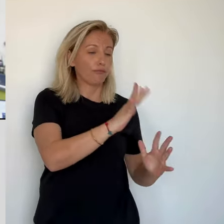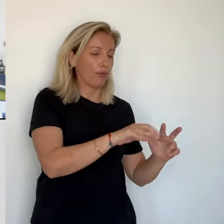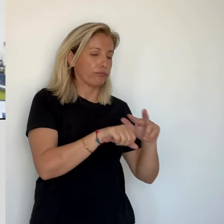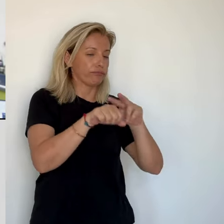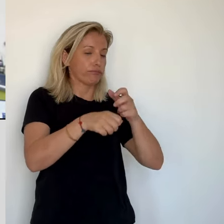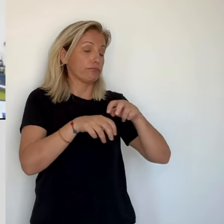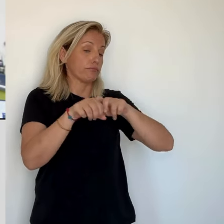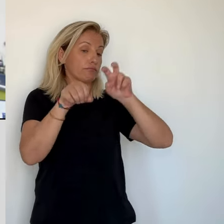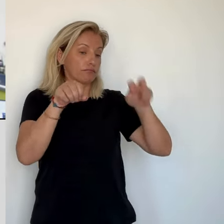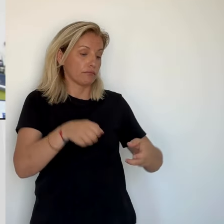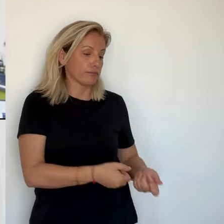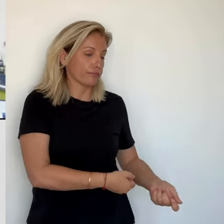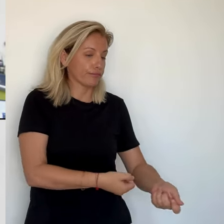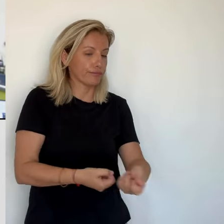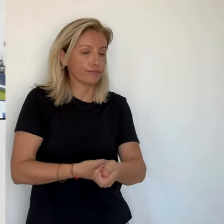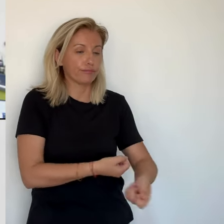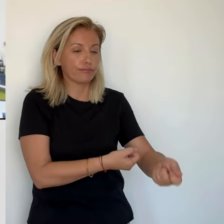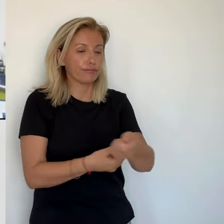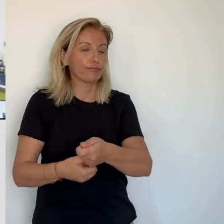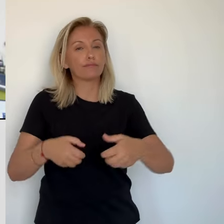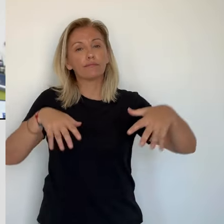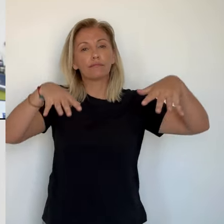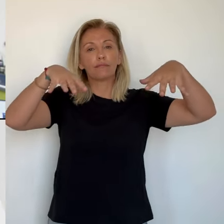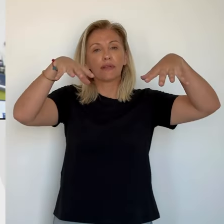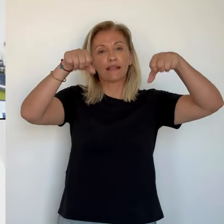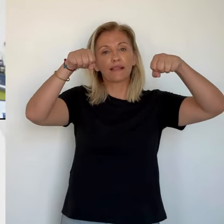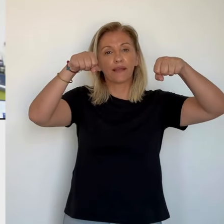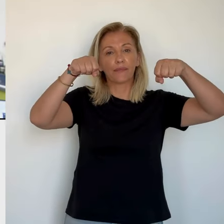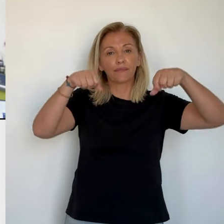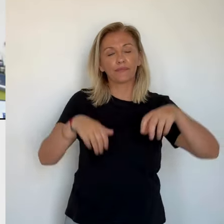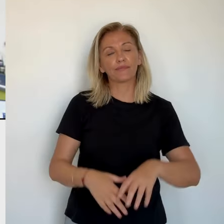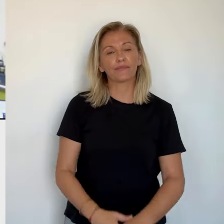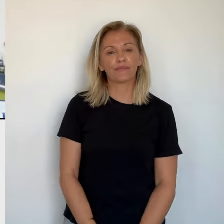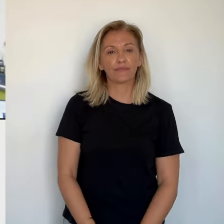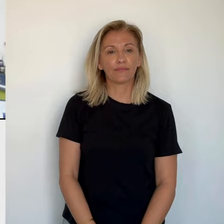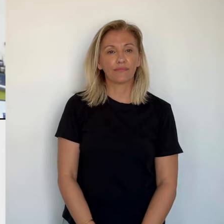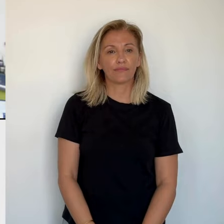lisières et vont établir avec des tuyaux sur la totalité du périmètre du feu.